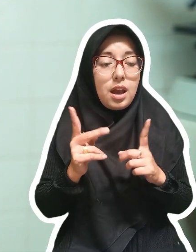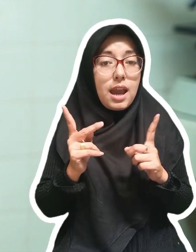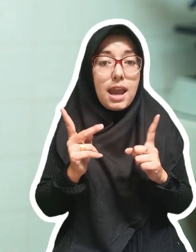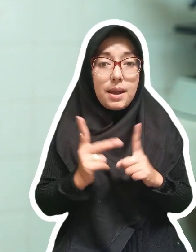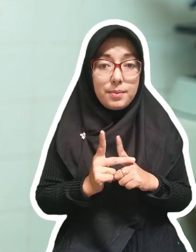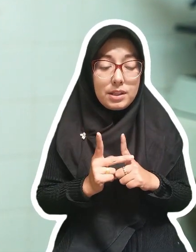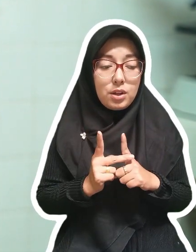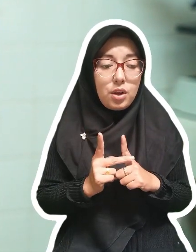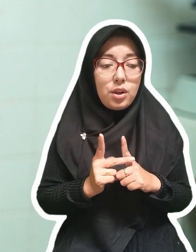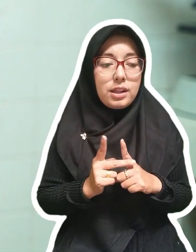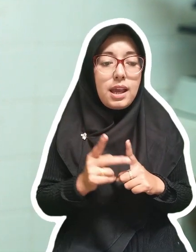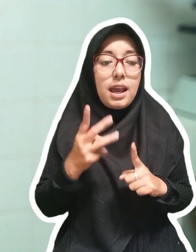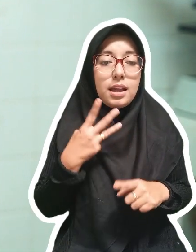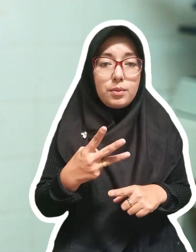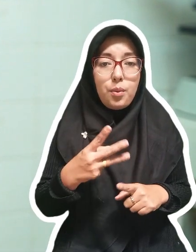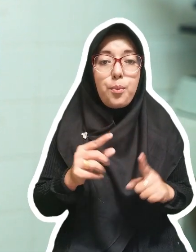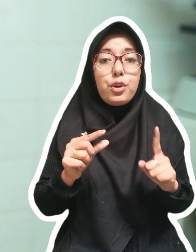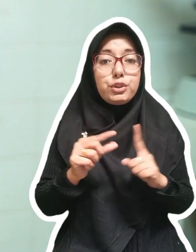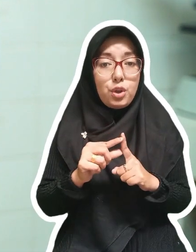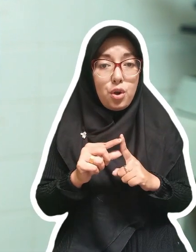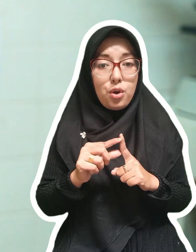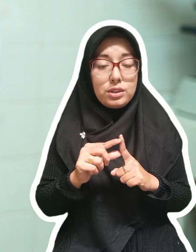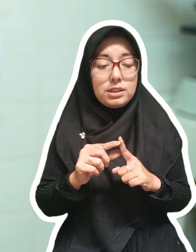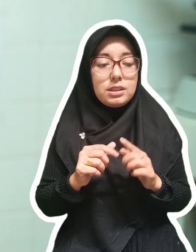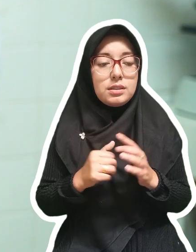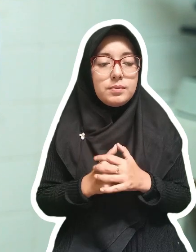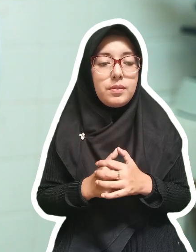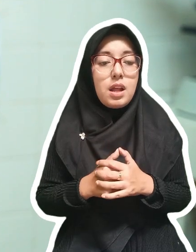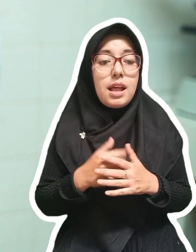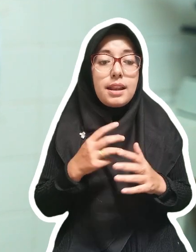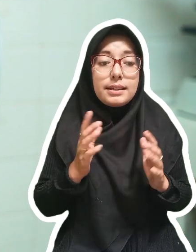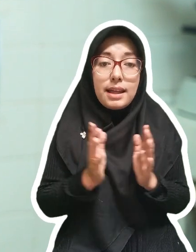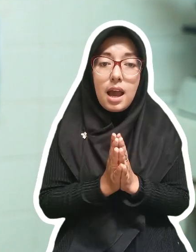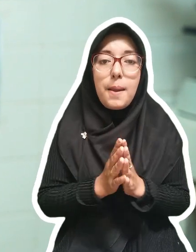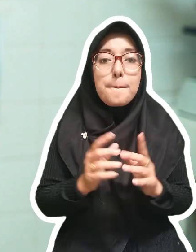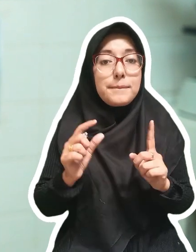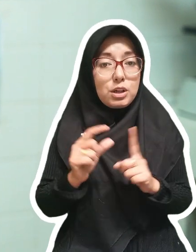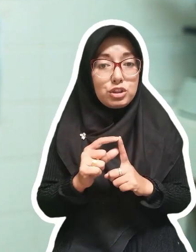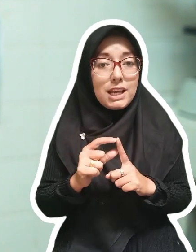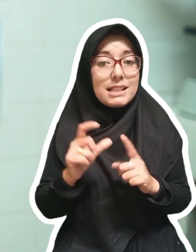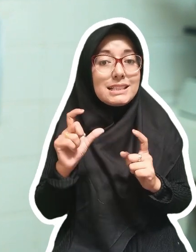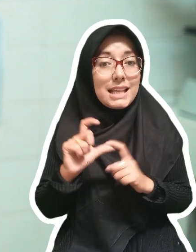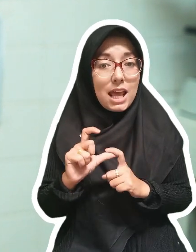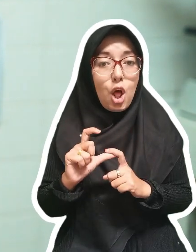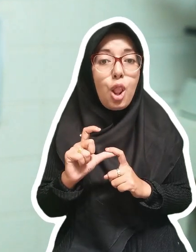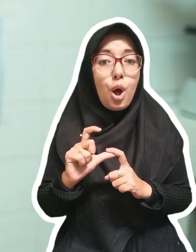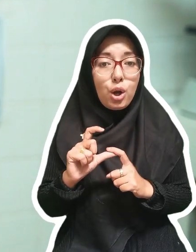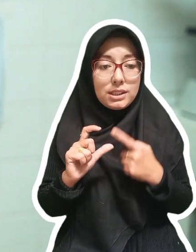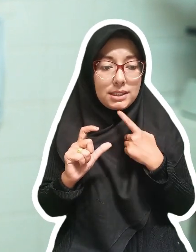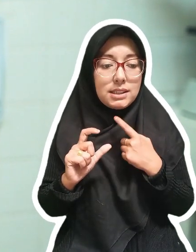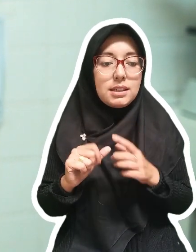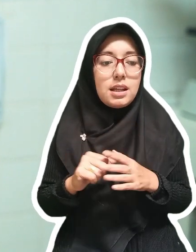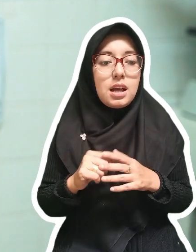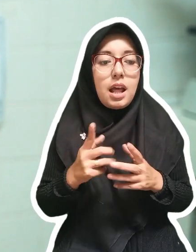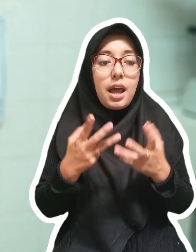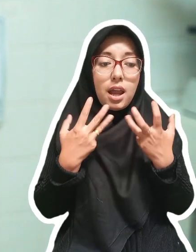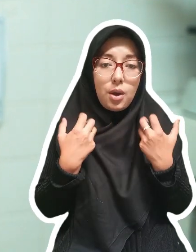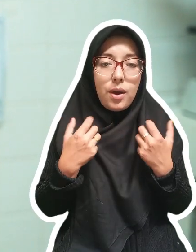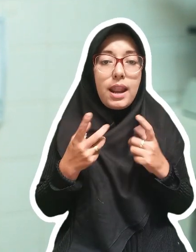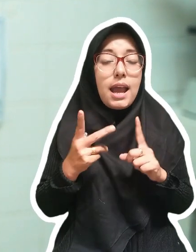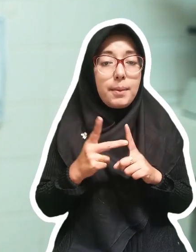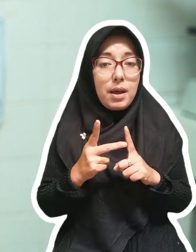bagian: elementologi, entomologi, protozoologi, dan pengujian